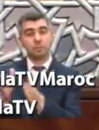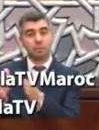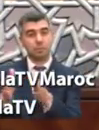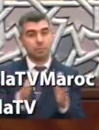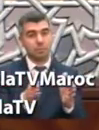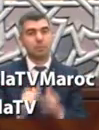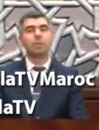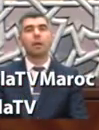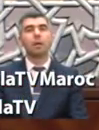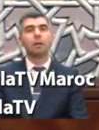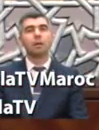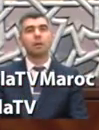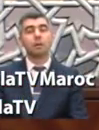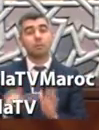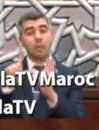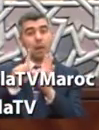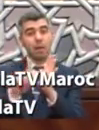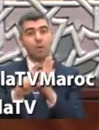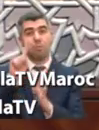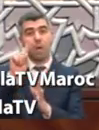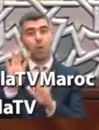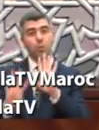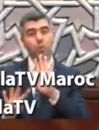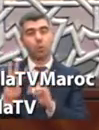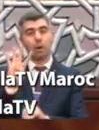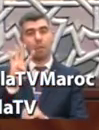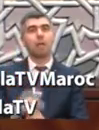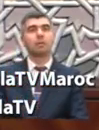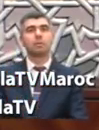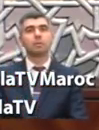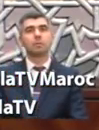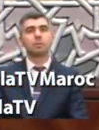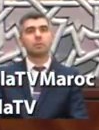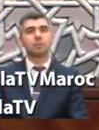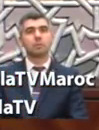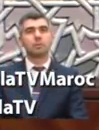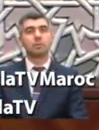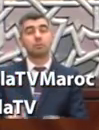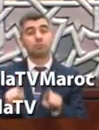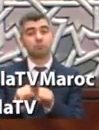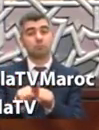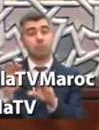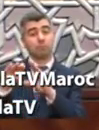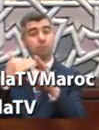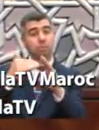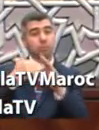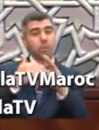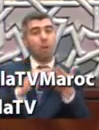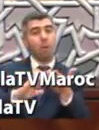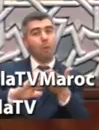والآن وفقاً للمادة 149 من النظام الداخلي للمجلس، نستمع للمراسلات